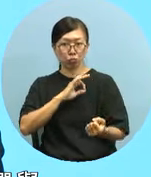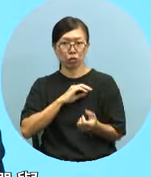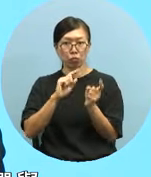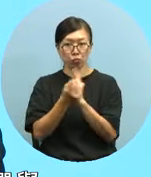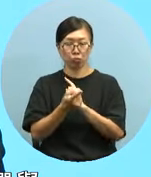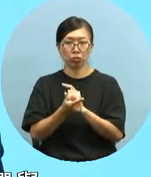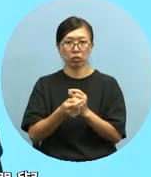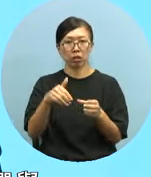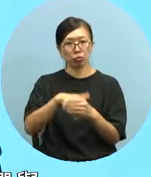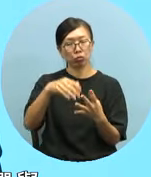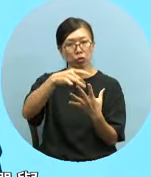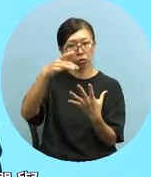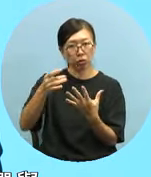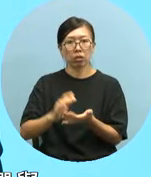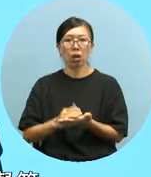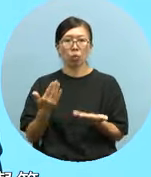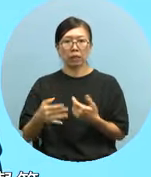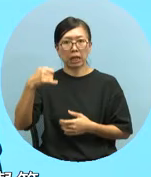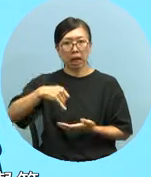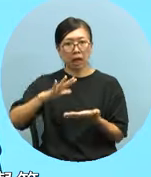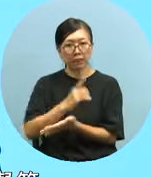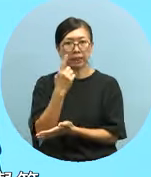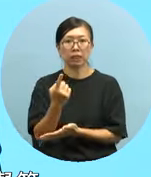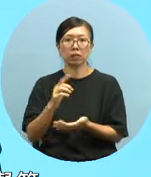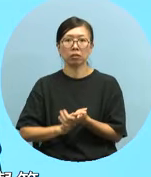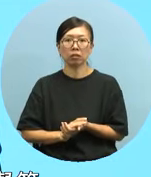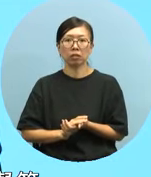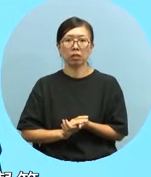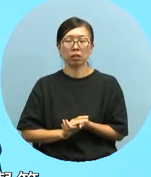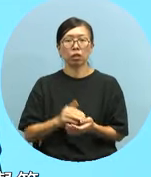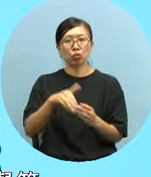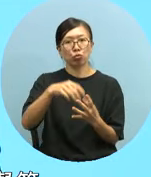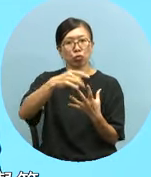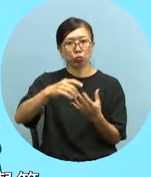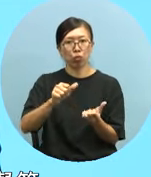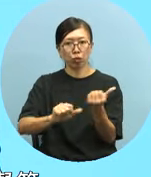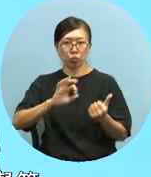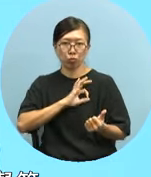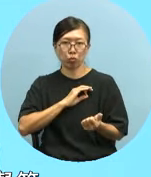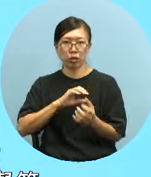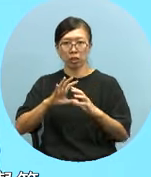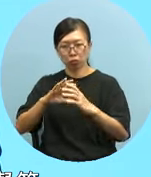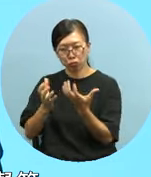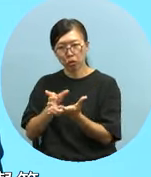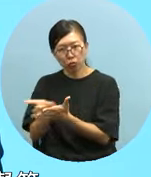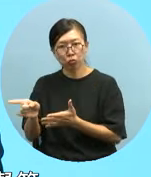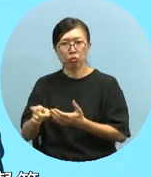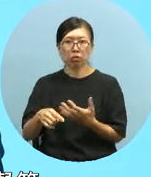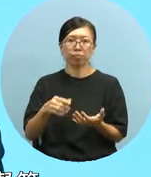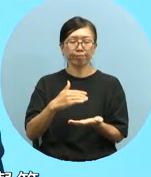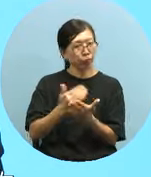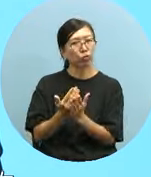嘅立法會換屆選舉，或者係明年嘅選舉委員會界別分組嘅選舉等